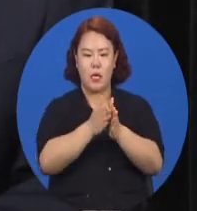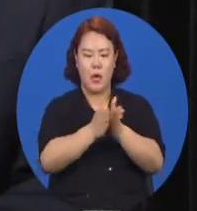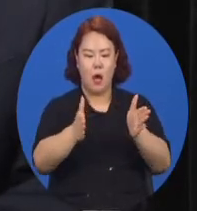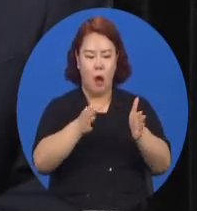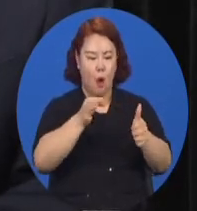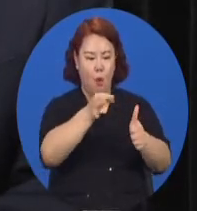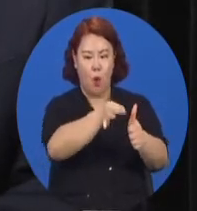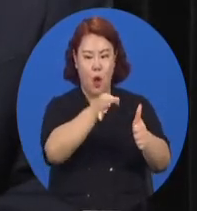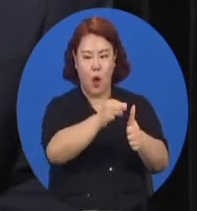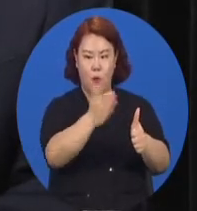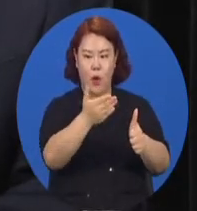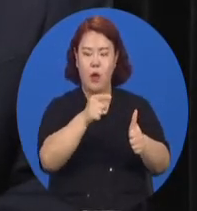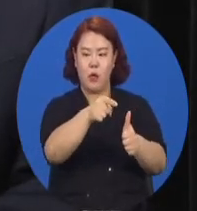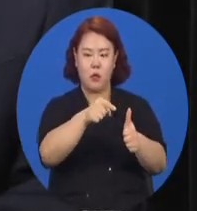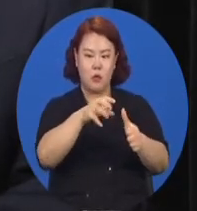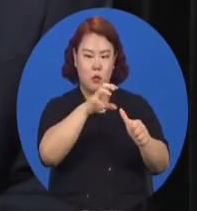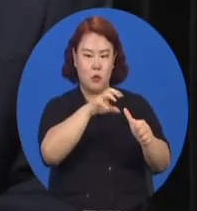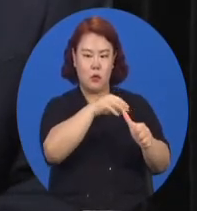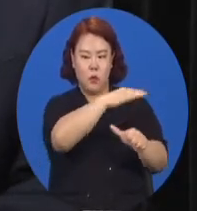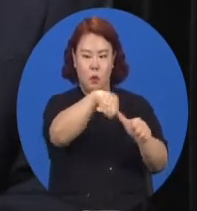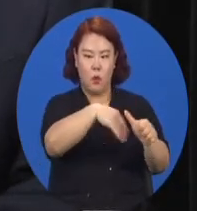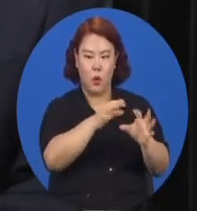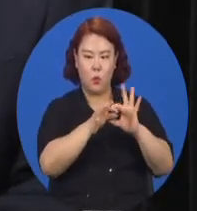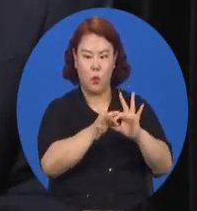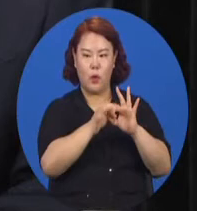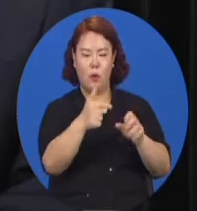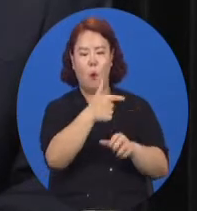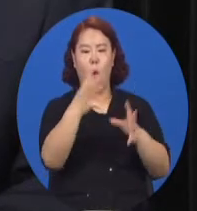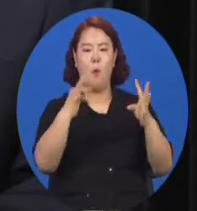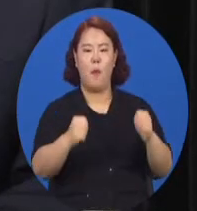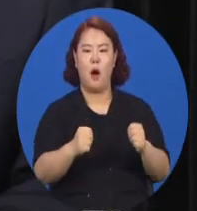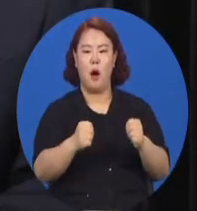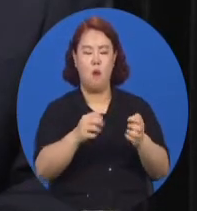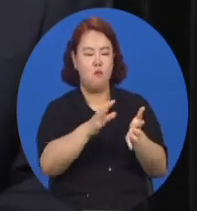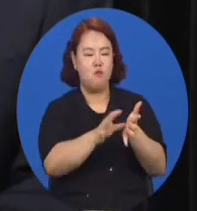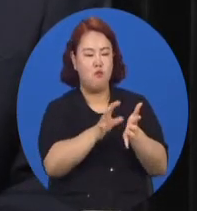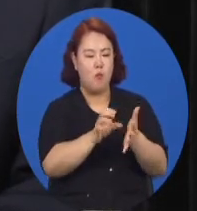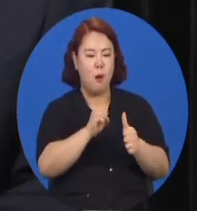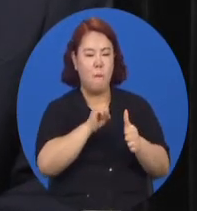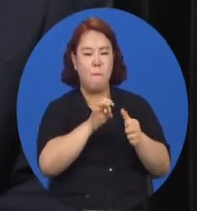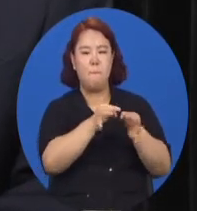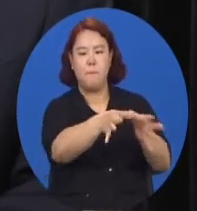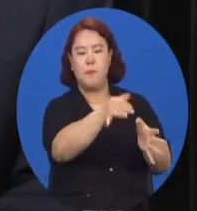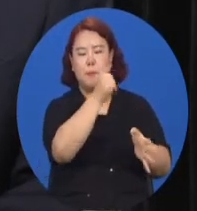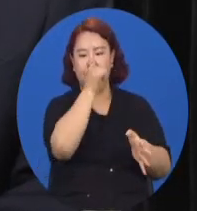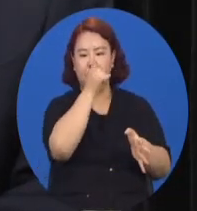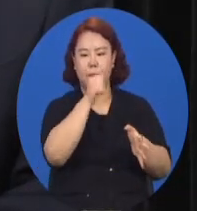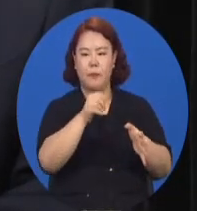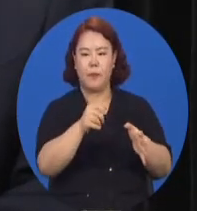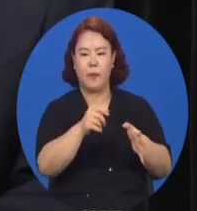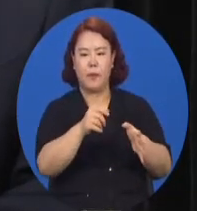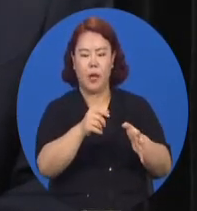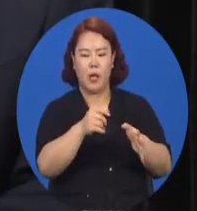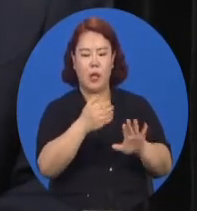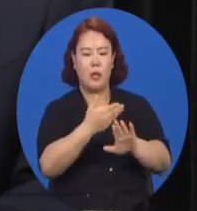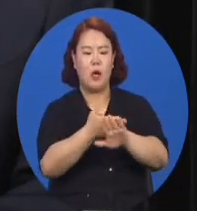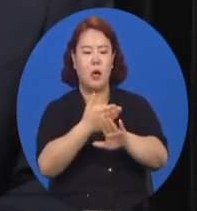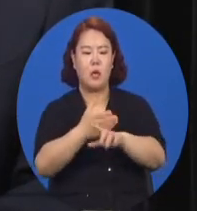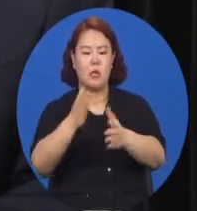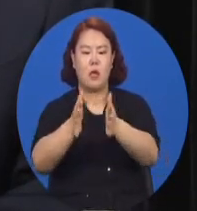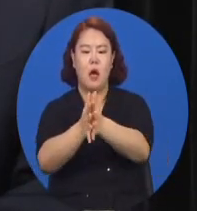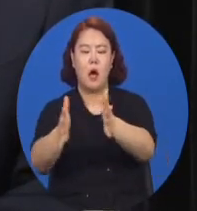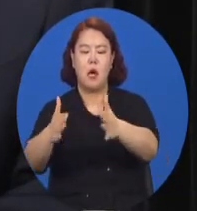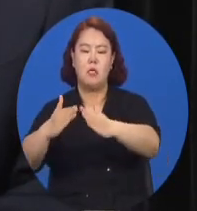또 그걸 통해서 너무나 많은 물량이 투입돼가지고 인근 가격들이 떨어지는 문제